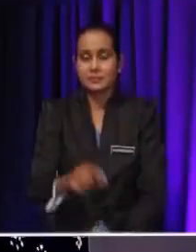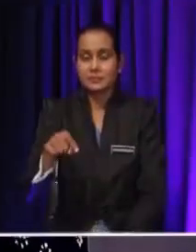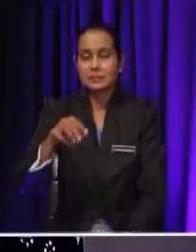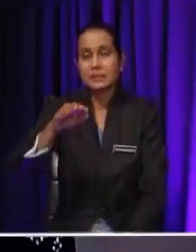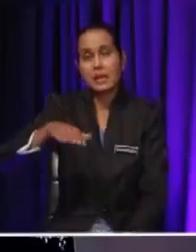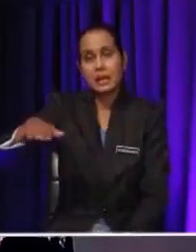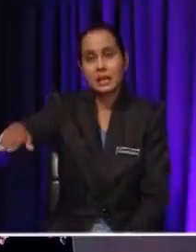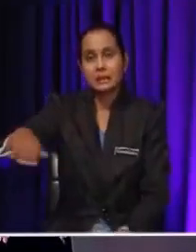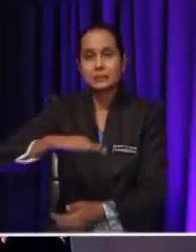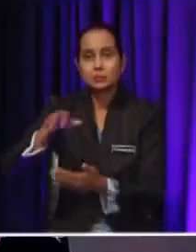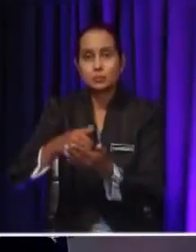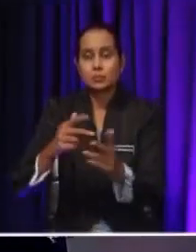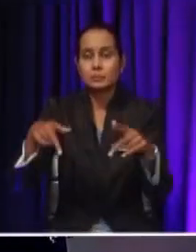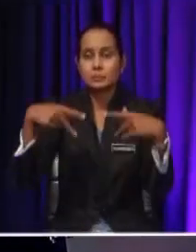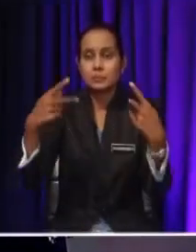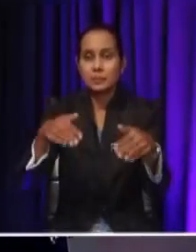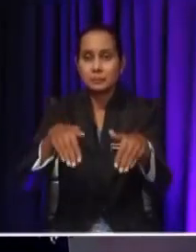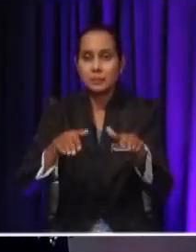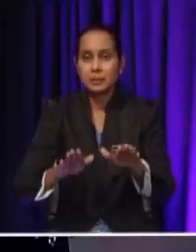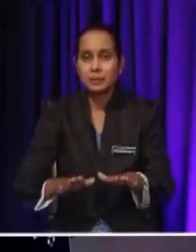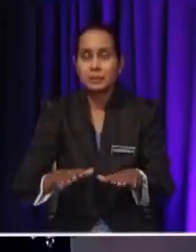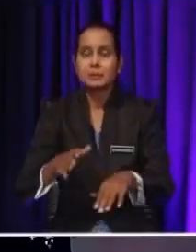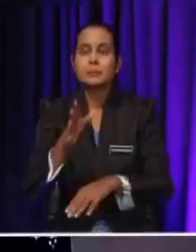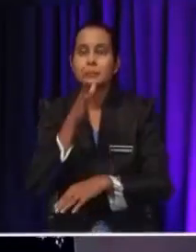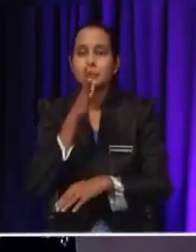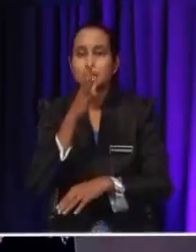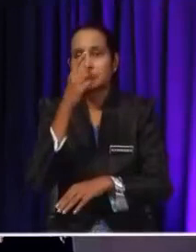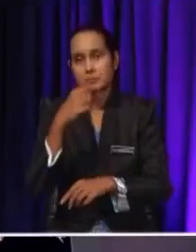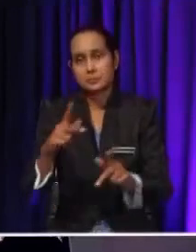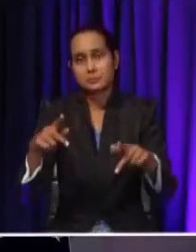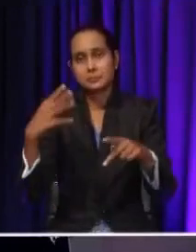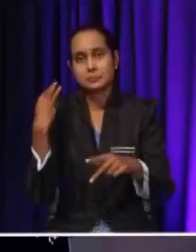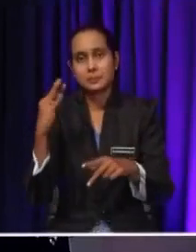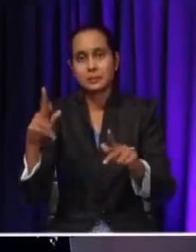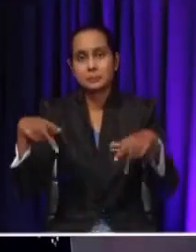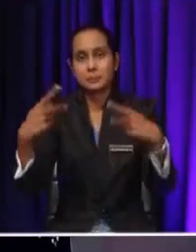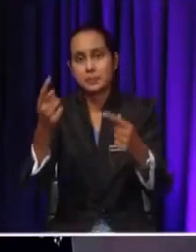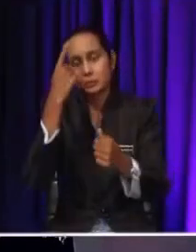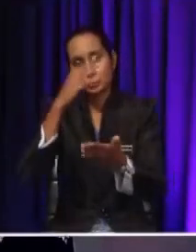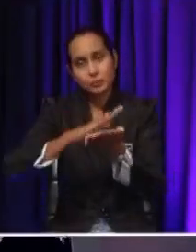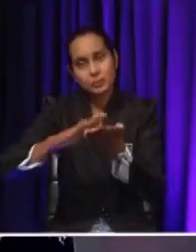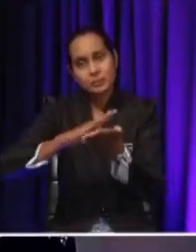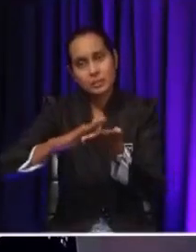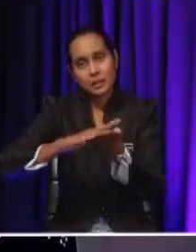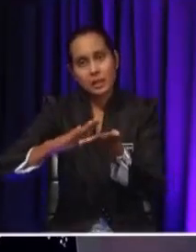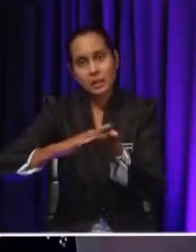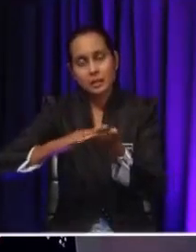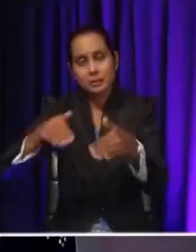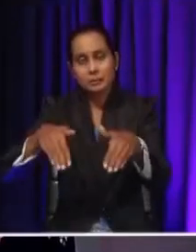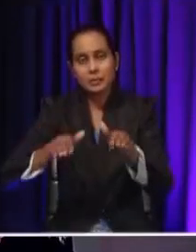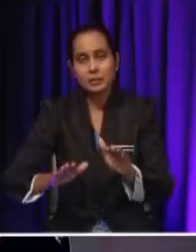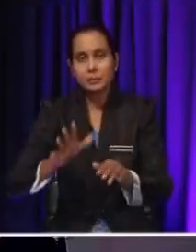untuk ziarah makam Bunda dan dapat banyak Lalang mereka datang untuk membersihkan dan menitipkan doa kepada Bonda mereka